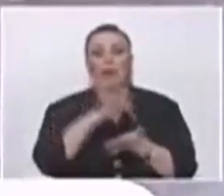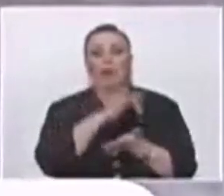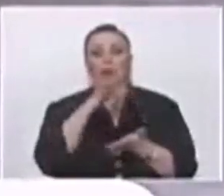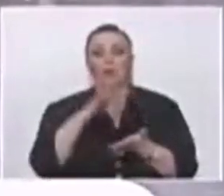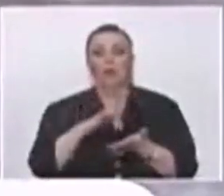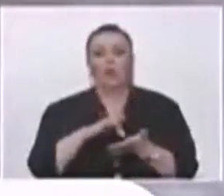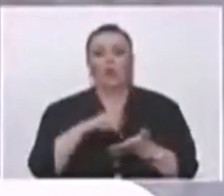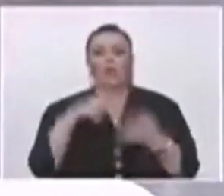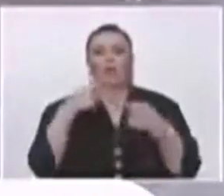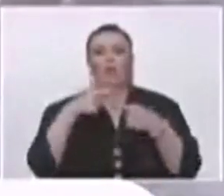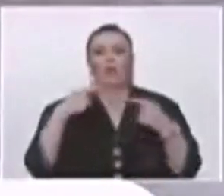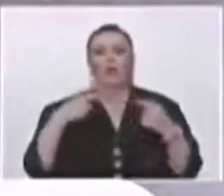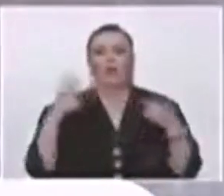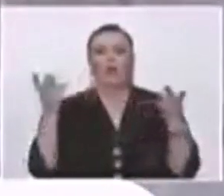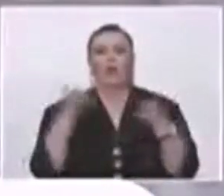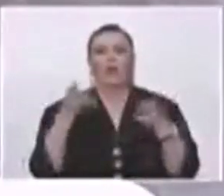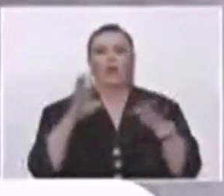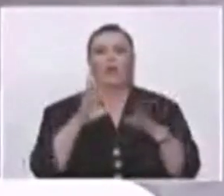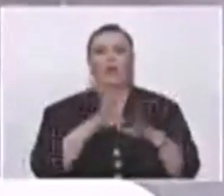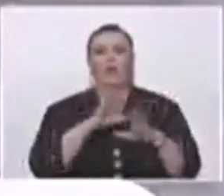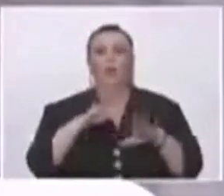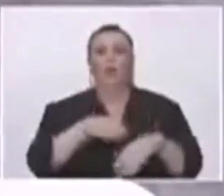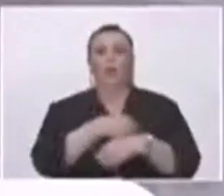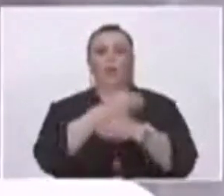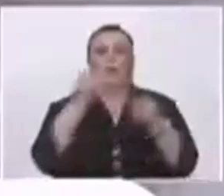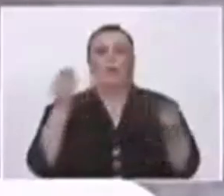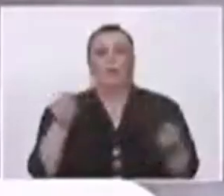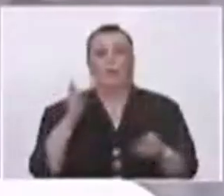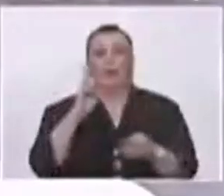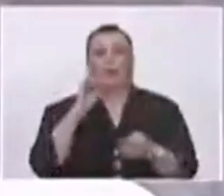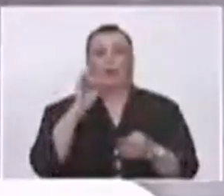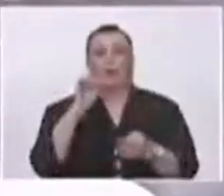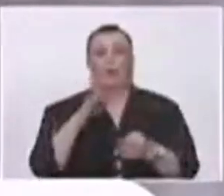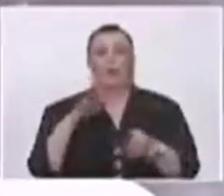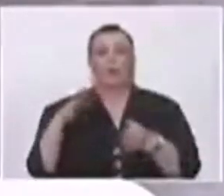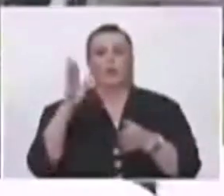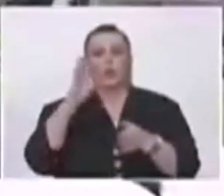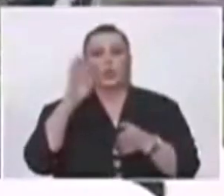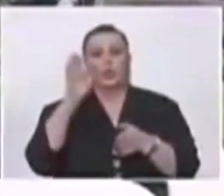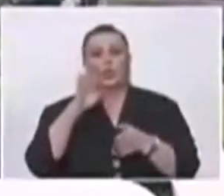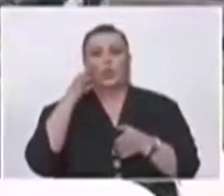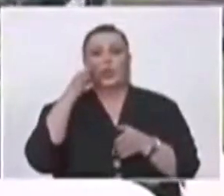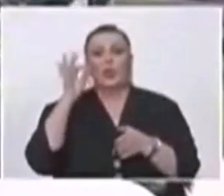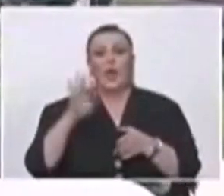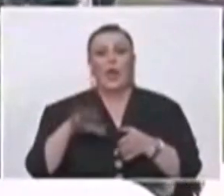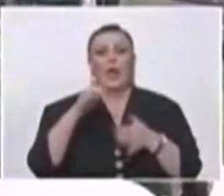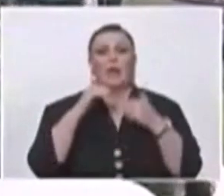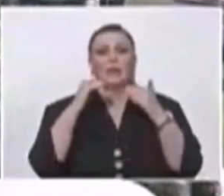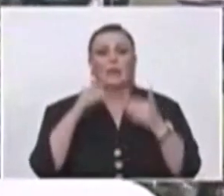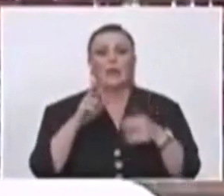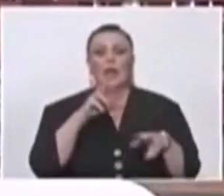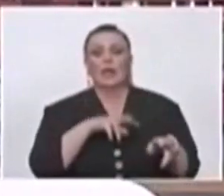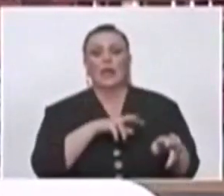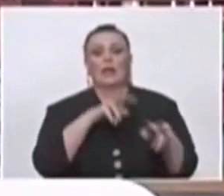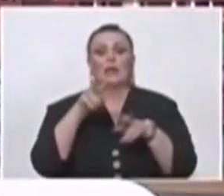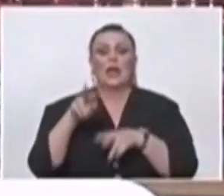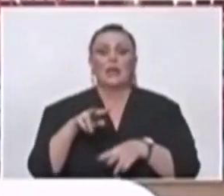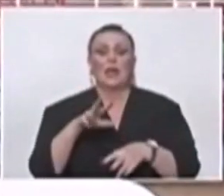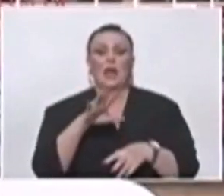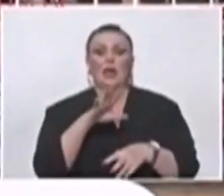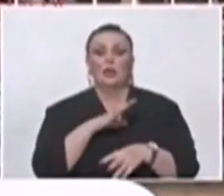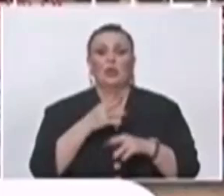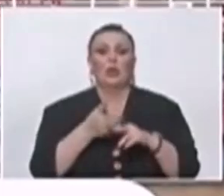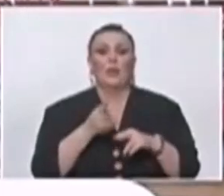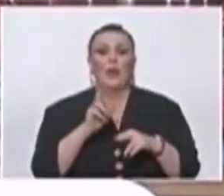və digər tələbatçılara verilir. Bütün bu proseslərə Kür Su Təchizatı İdarəsinin mütəxəssisləri tərəfindən nəzarət olunur. Bizim belə